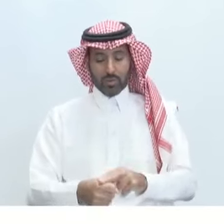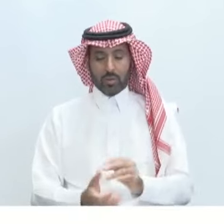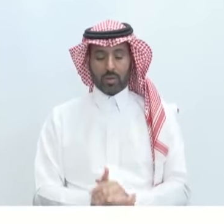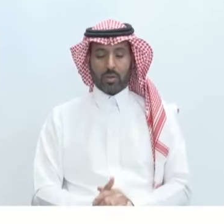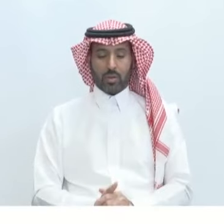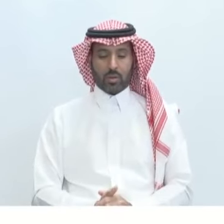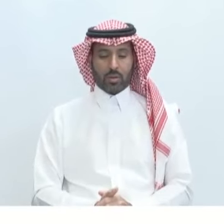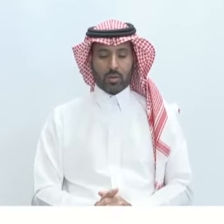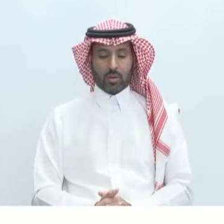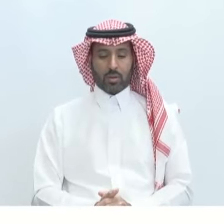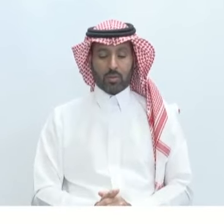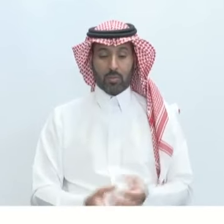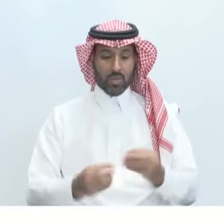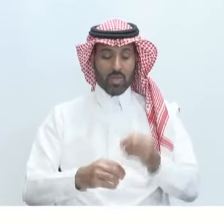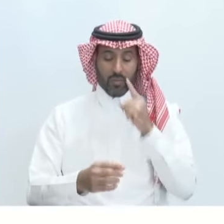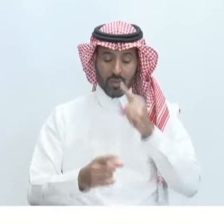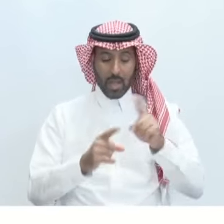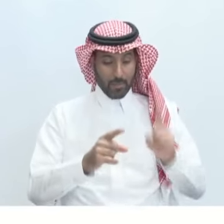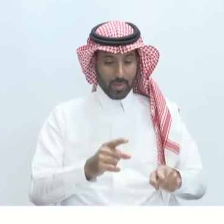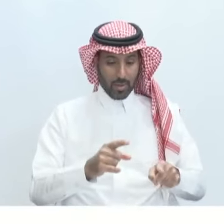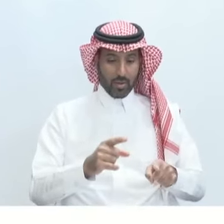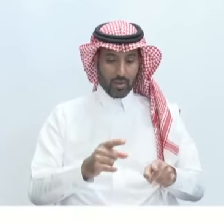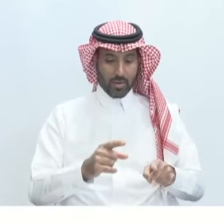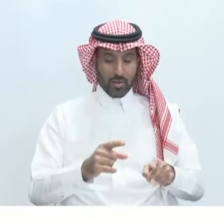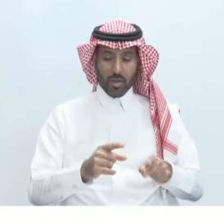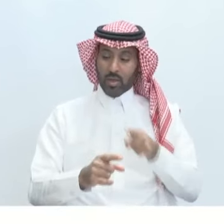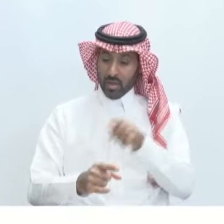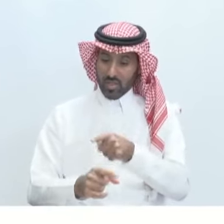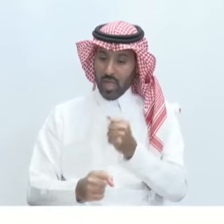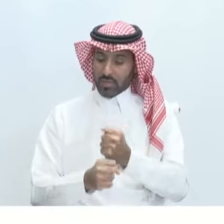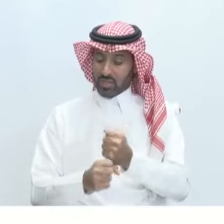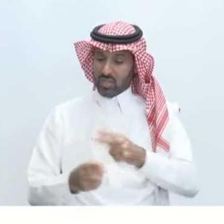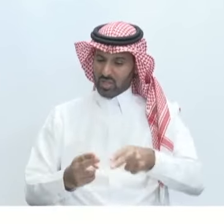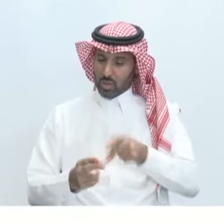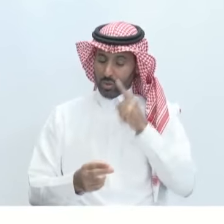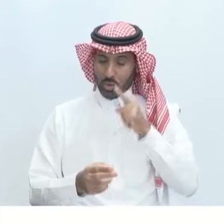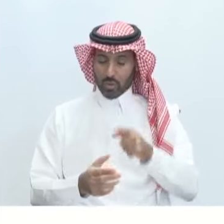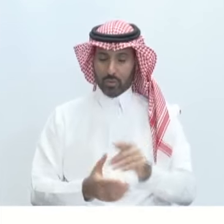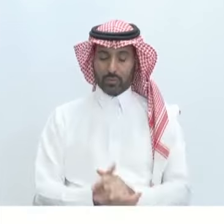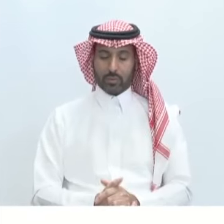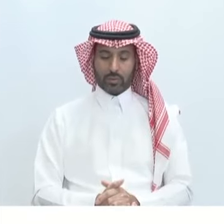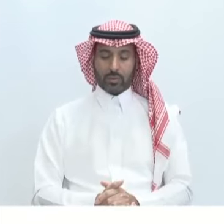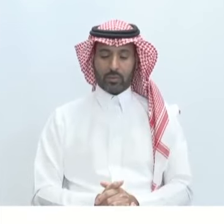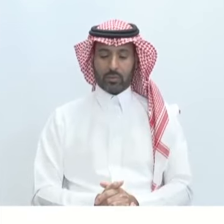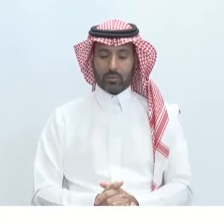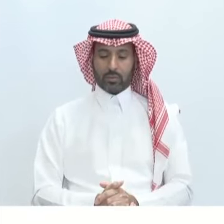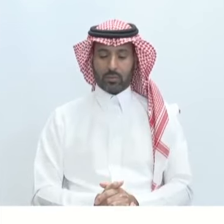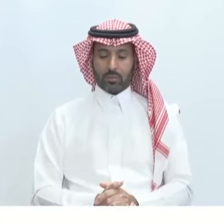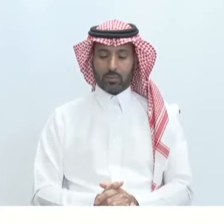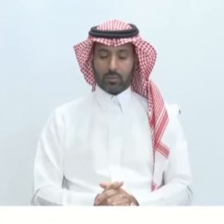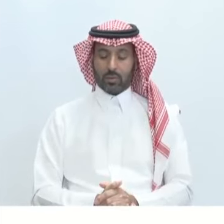مستمره فقمنا باضافه لبنه اف دو من فئه كنترول ثم من